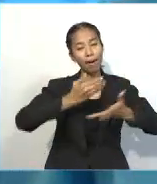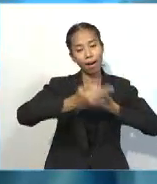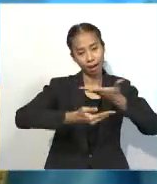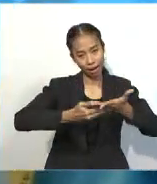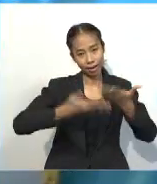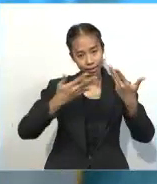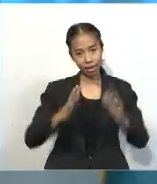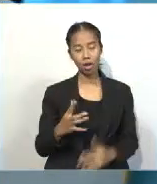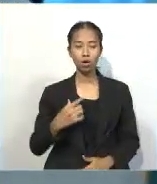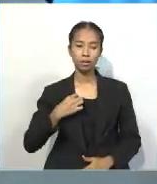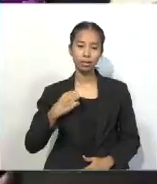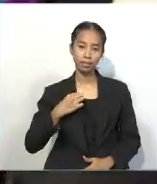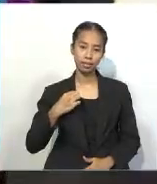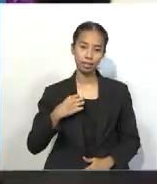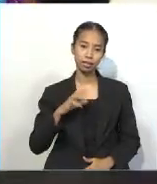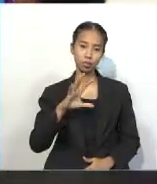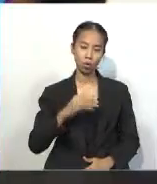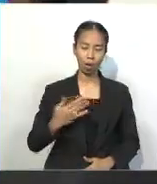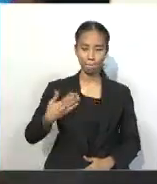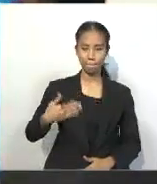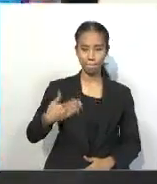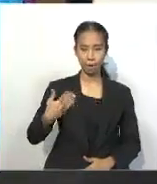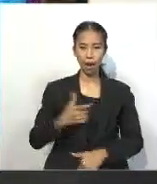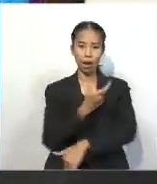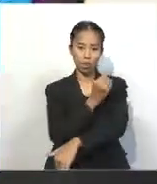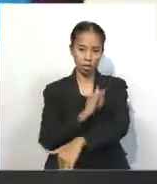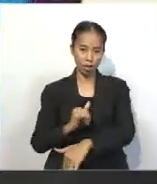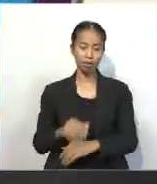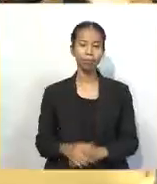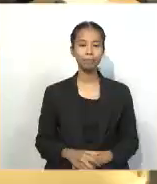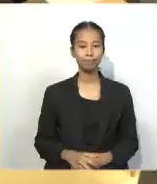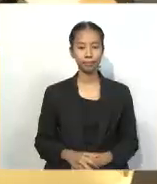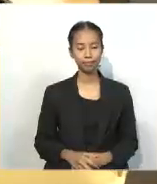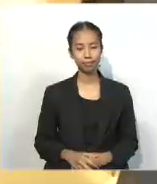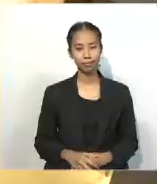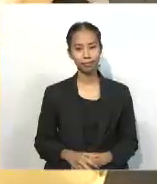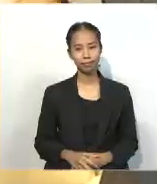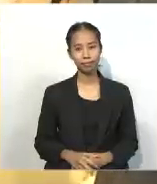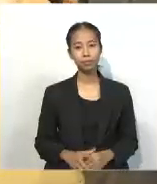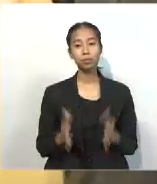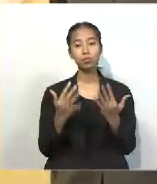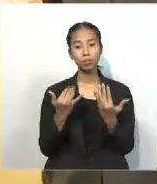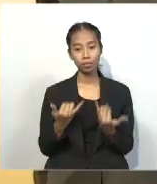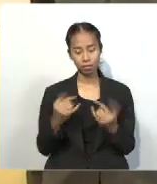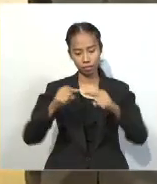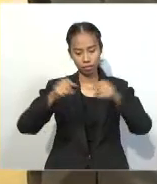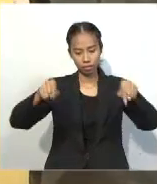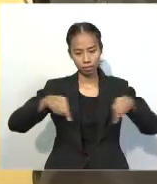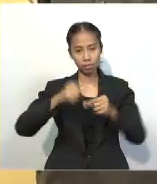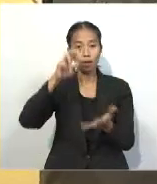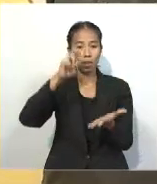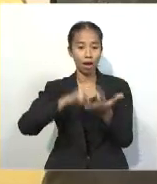อบเสื้อเสนากุฎที่ทำจากผ้าฝ้ายอโยธยาค่ะนายกรัฐมนตรีนะคะได้มอบประกาศนียบัตร